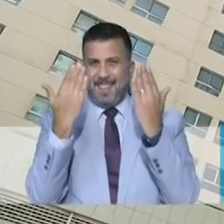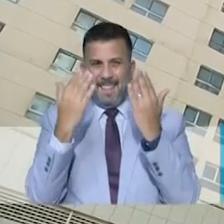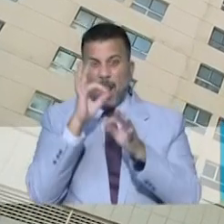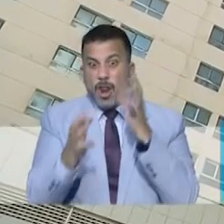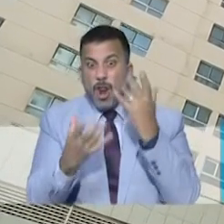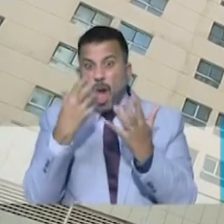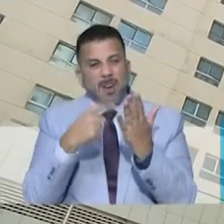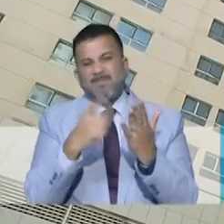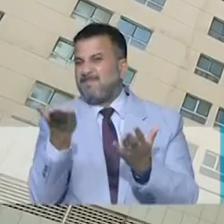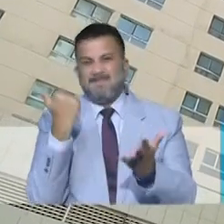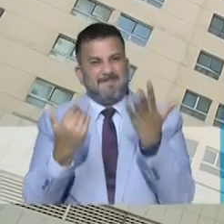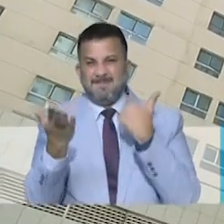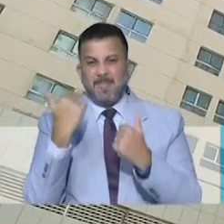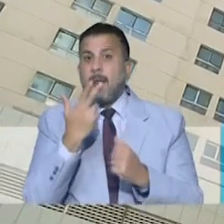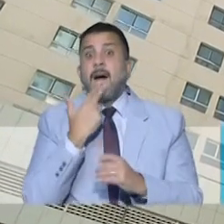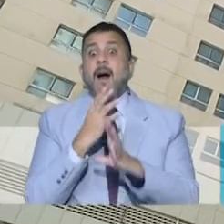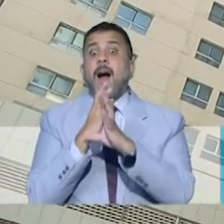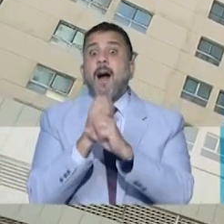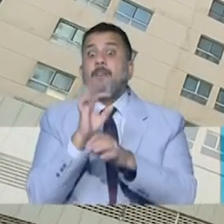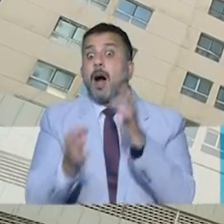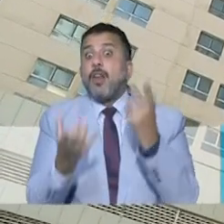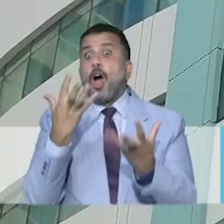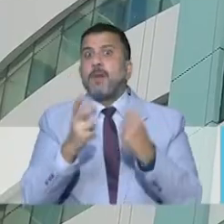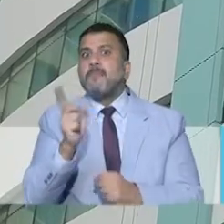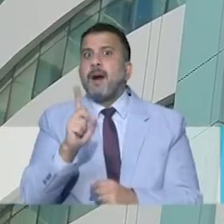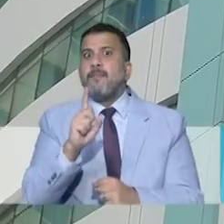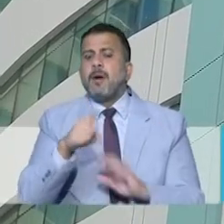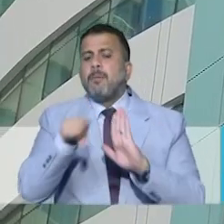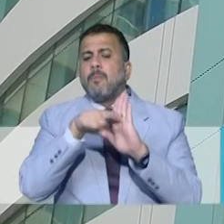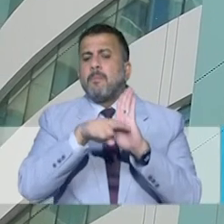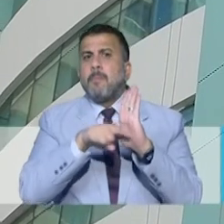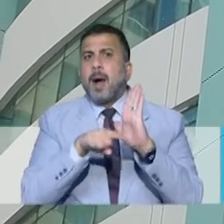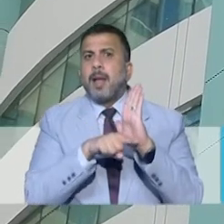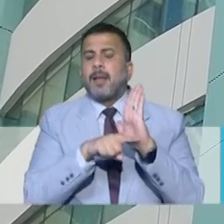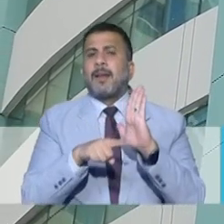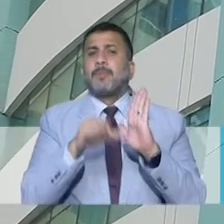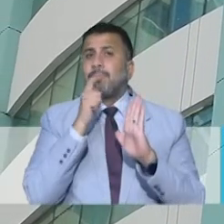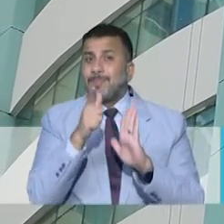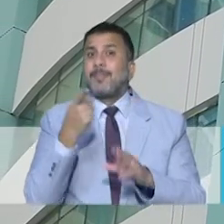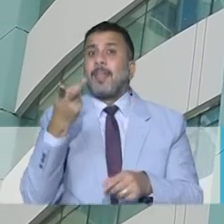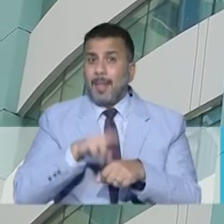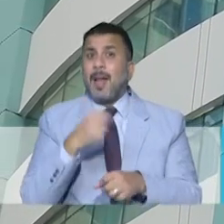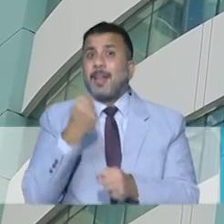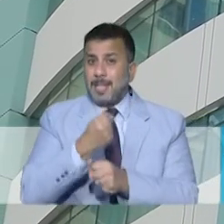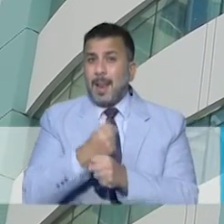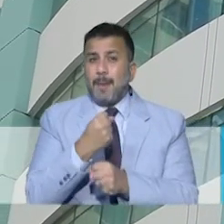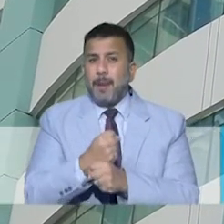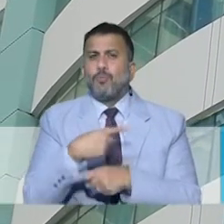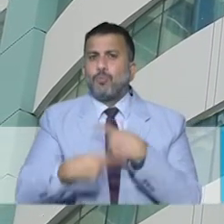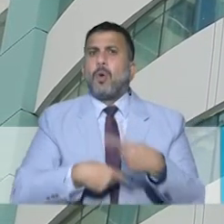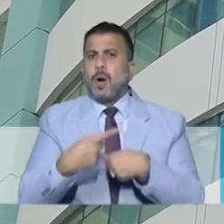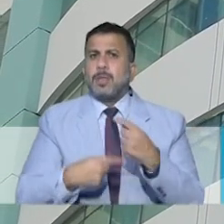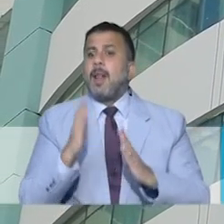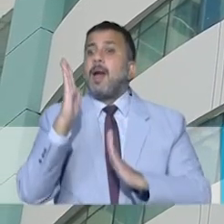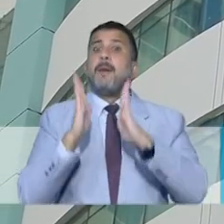للاحتراق باخرى مقاومه له وفقا لافضل المواصفات والمعايير هذا ويسير العمل